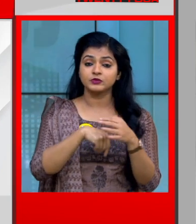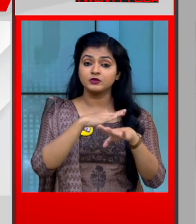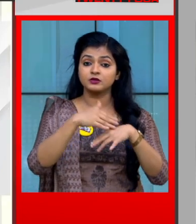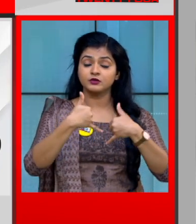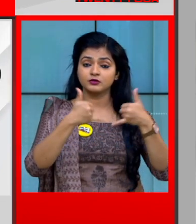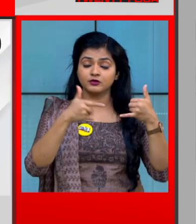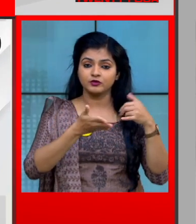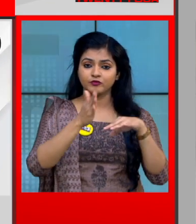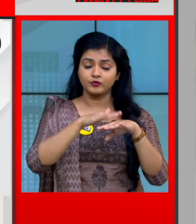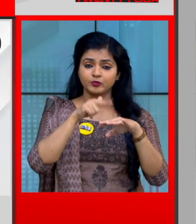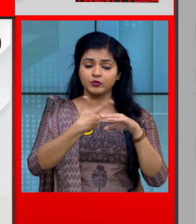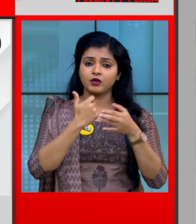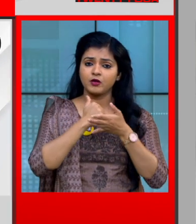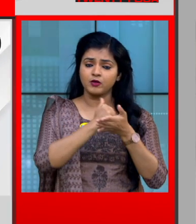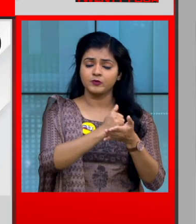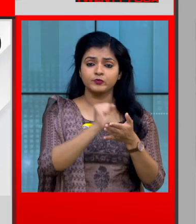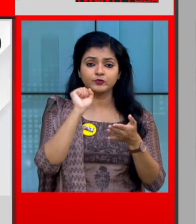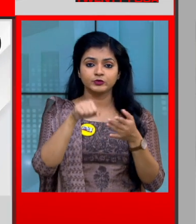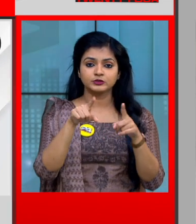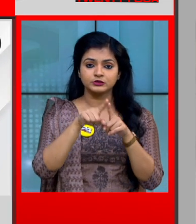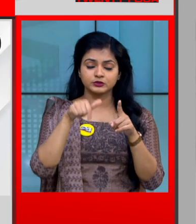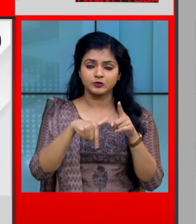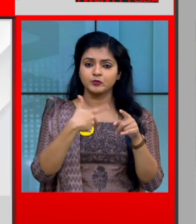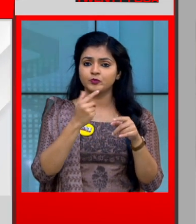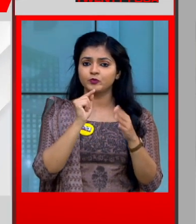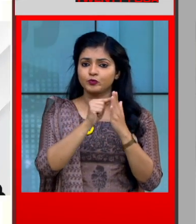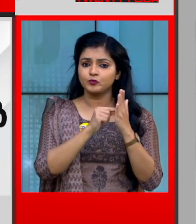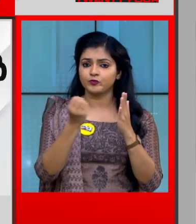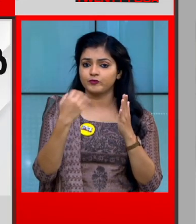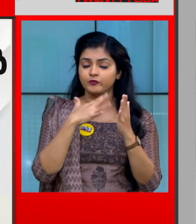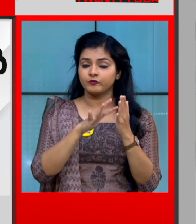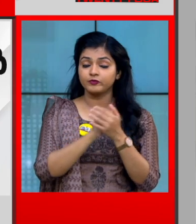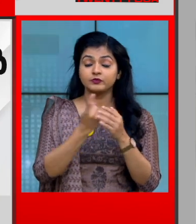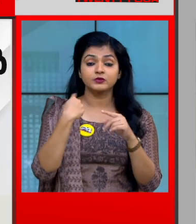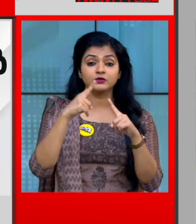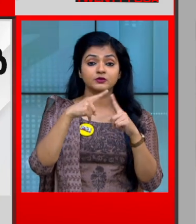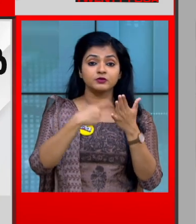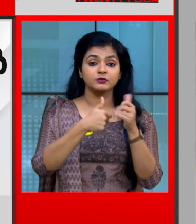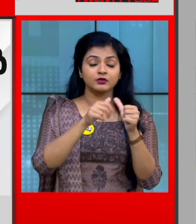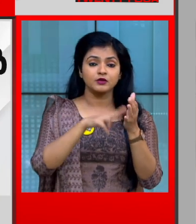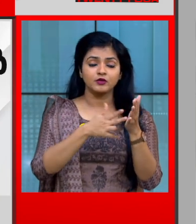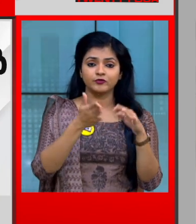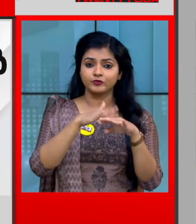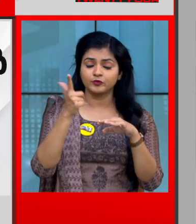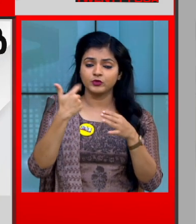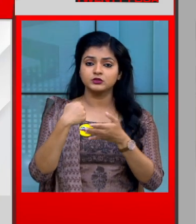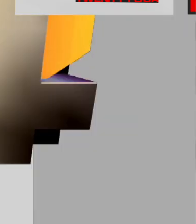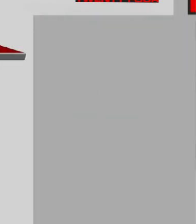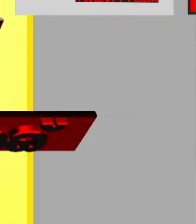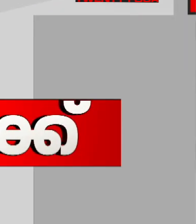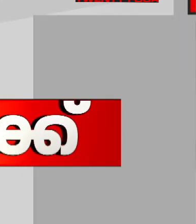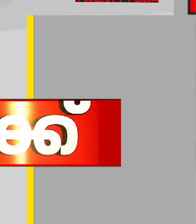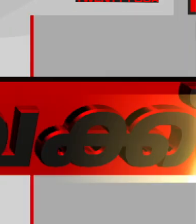നിന്ന് ഇതിലൊരു ഇടപെടൽ ഉണ്ടാകുമെന്നതിൻ്റെ ചില സൂചനകൾ കൂടി നൽകുന്നുണ്ട്. ഇന്നലെ ഇറാൻ കൂടി ഇക്കാര്യത്തിലൊരു പിന്തുണ അറിയിക്കുകയുണ്ടായി. അതായത് ഈ